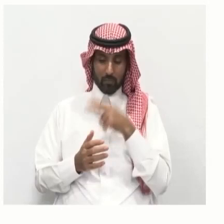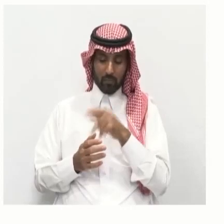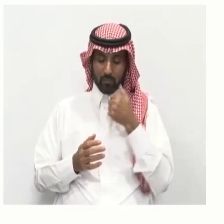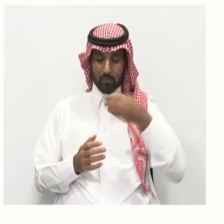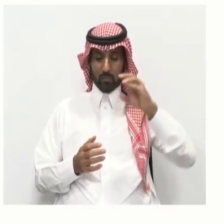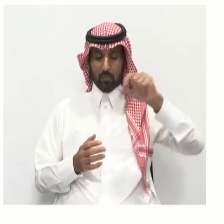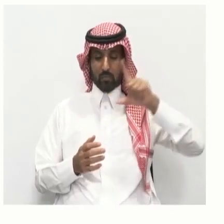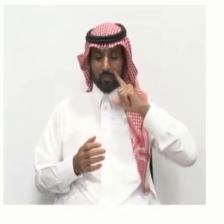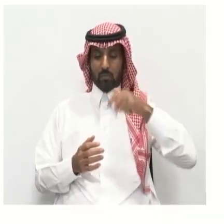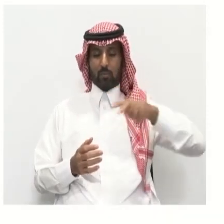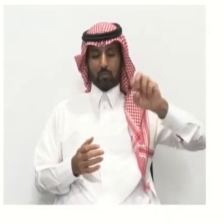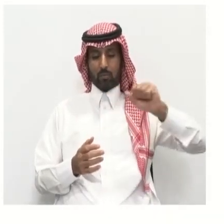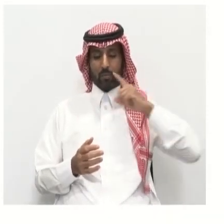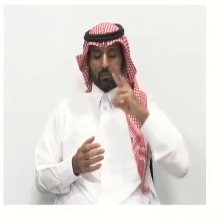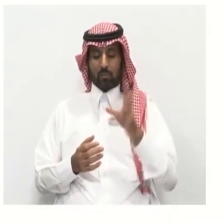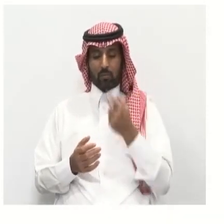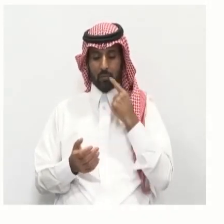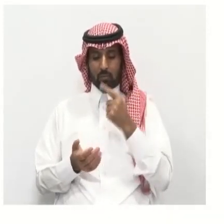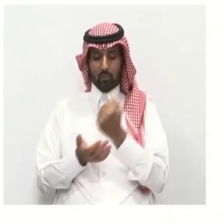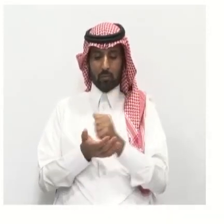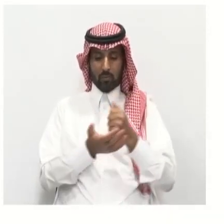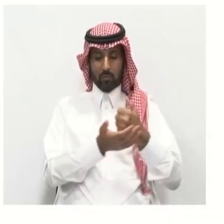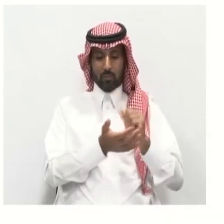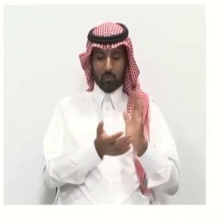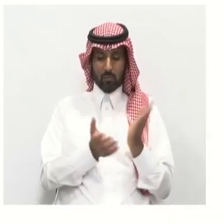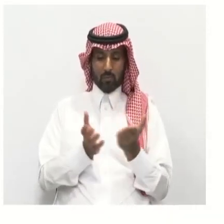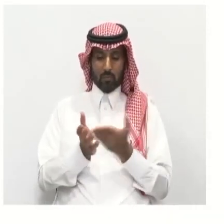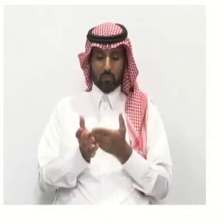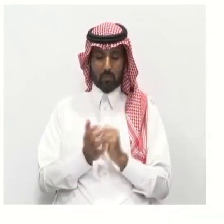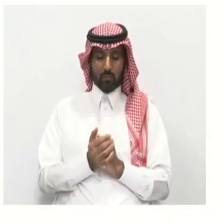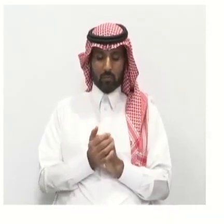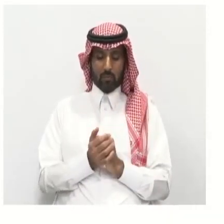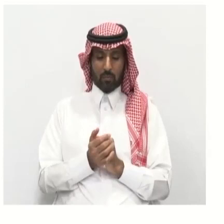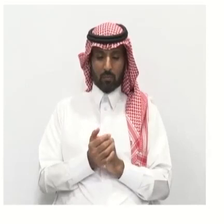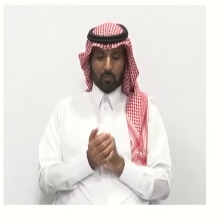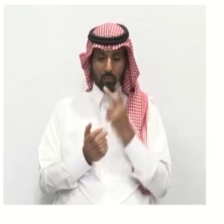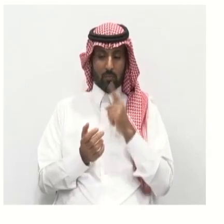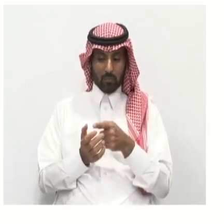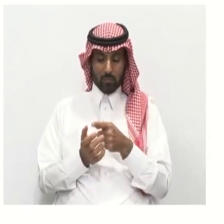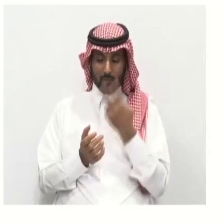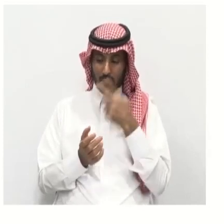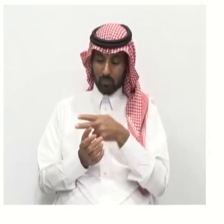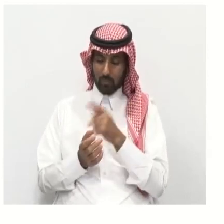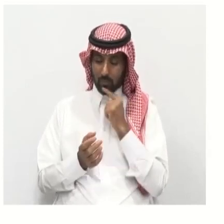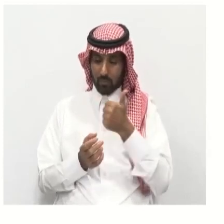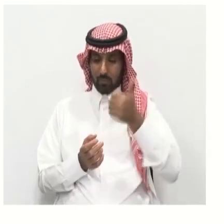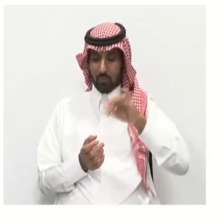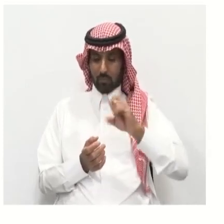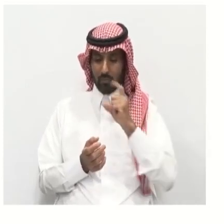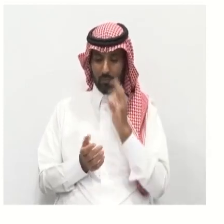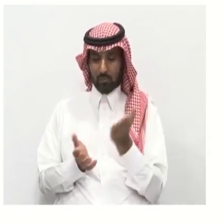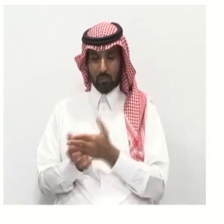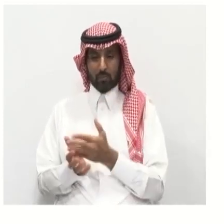الكلور والصوديوم والكلور والصوديوم ايش نسوي نحذفه لانه اصبح ايون متفرج